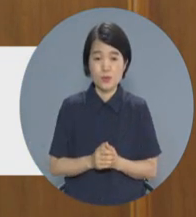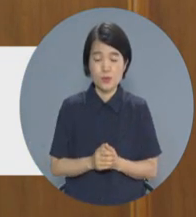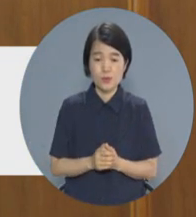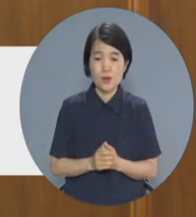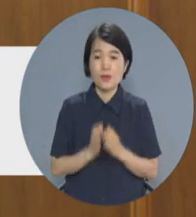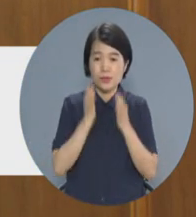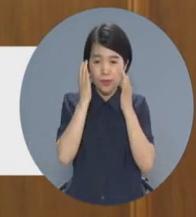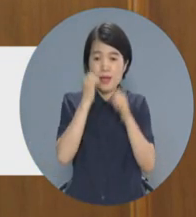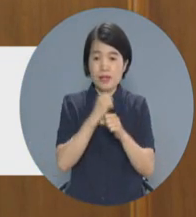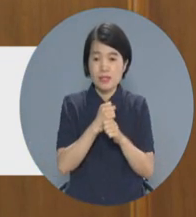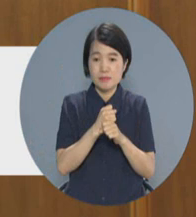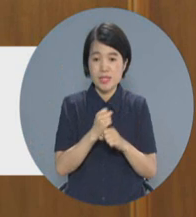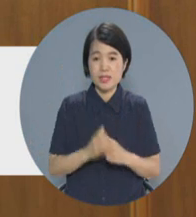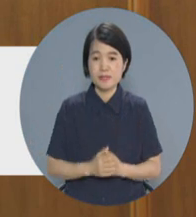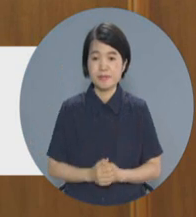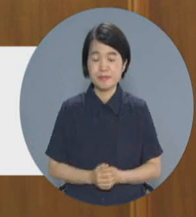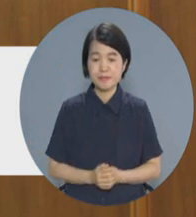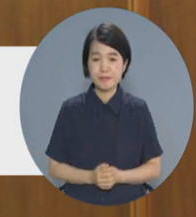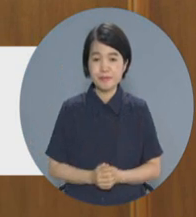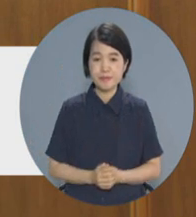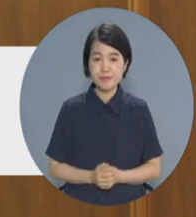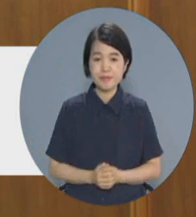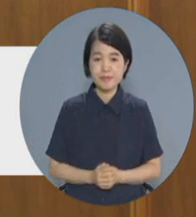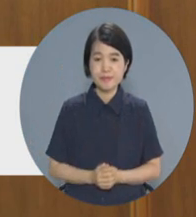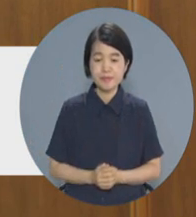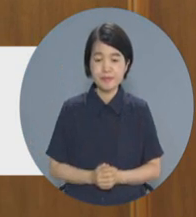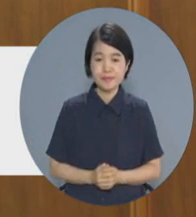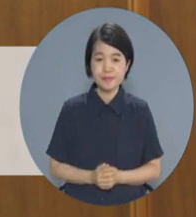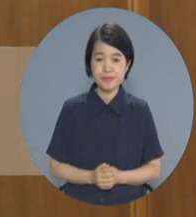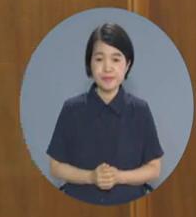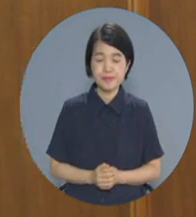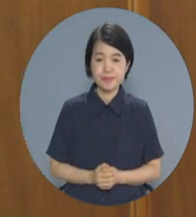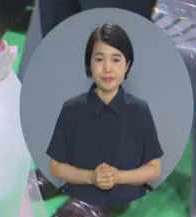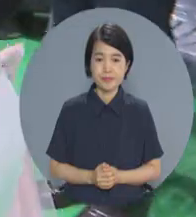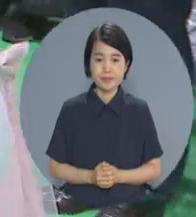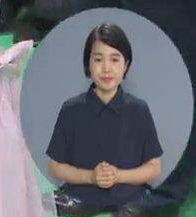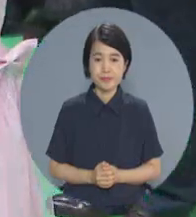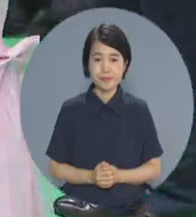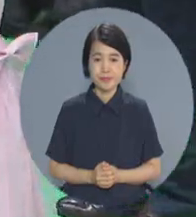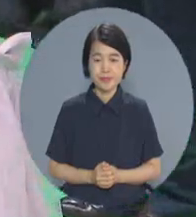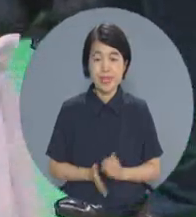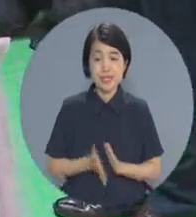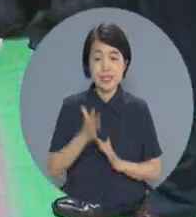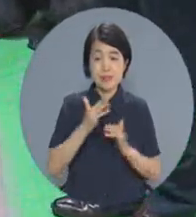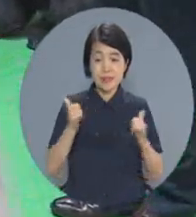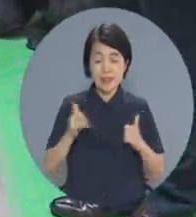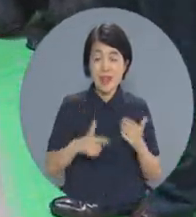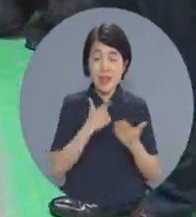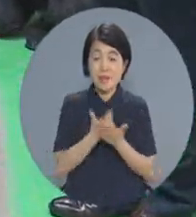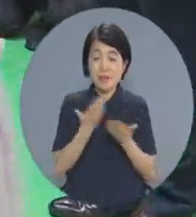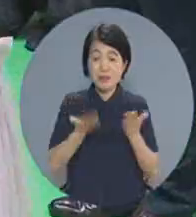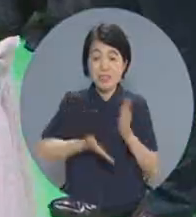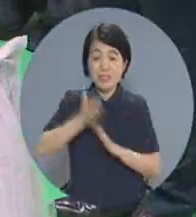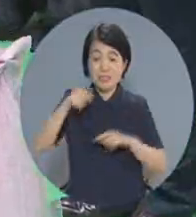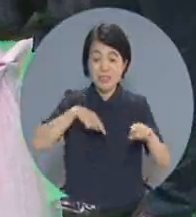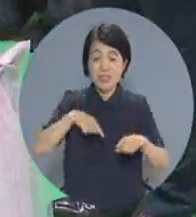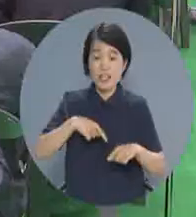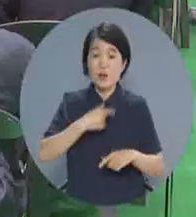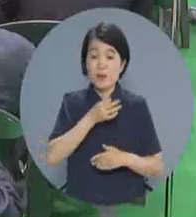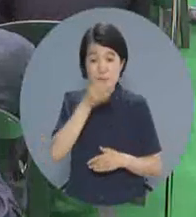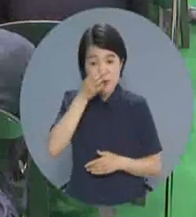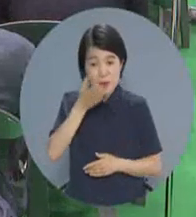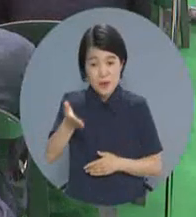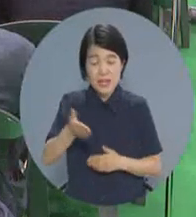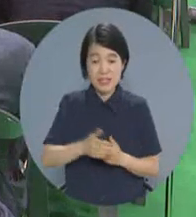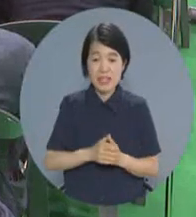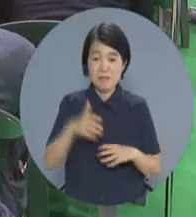잘 관리를 해서 통과시킬 수 있도록 노력을 하겠습니다. 시민들에게 감동을 주는 시정을 펼치겠다는